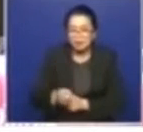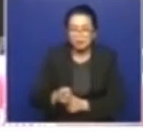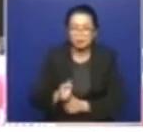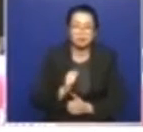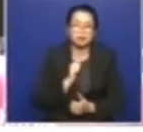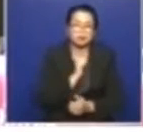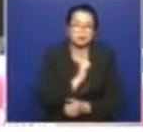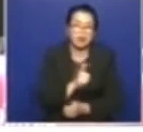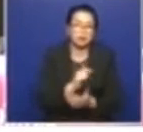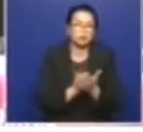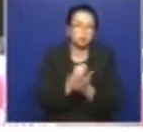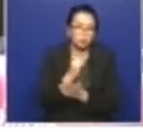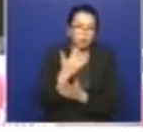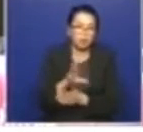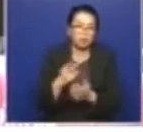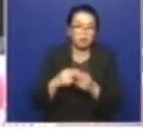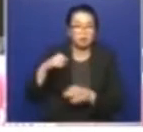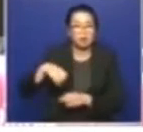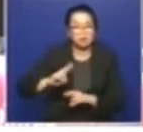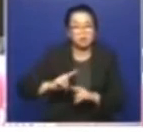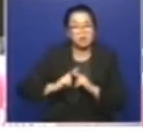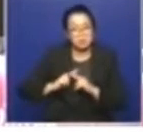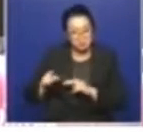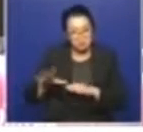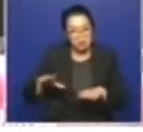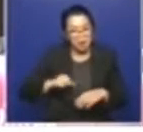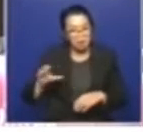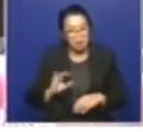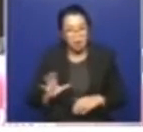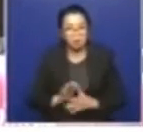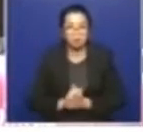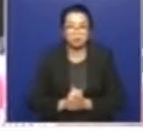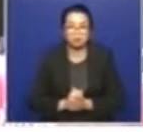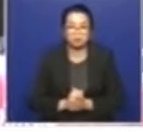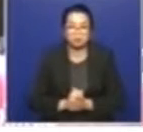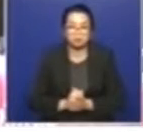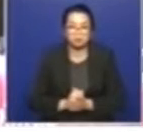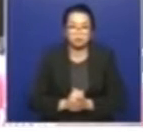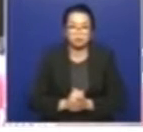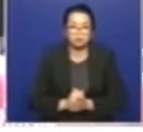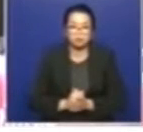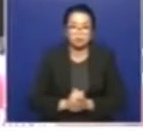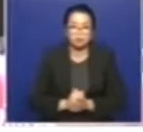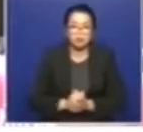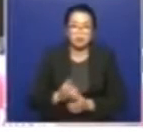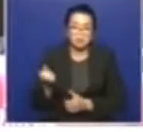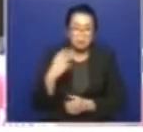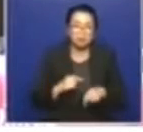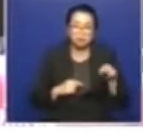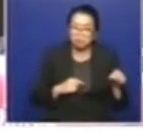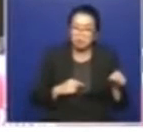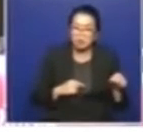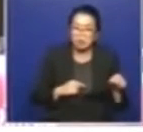แต่เอกชนเขาจะเอากับท่านไหมมันเหมือนแซนด์วิชโปรแกรมอะแซนด์วิชก็คือซีกหนึ่ง